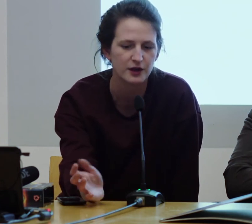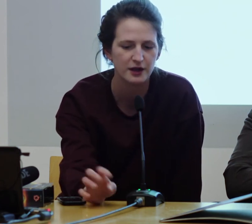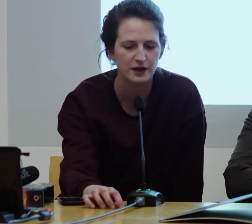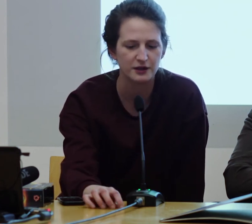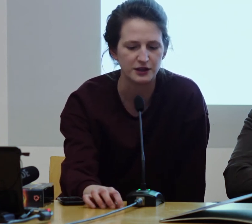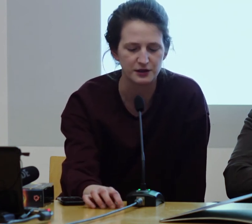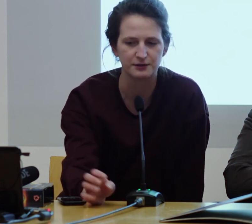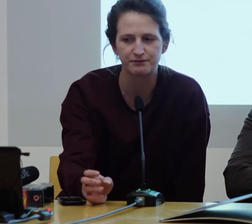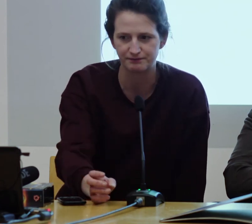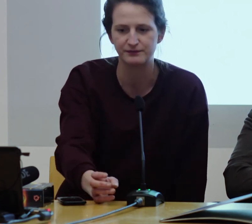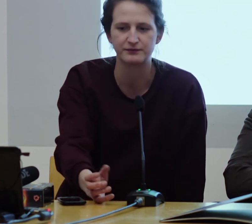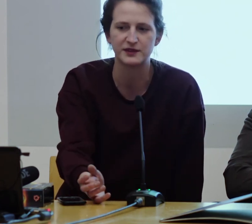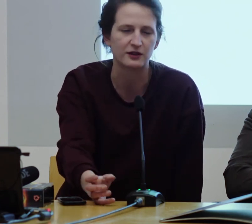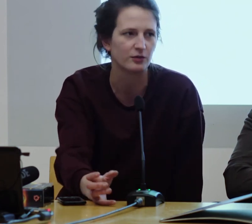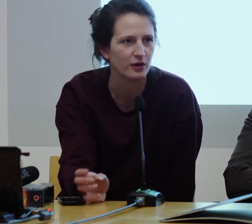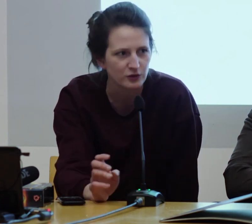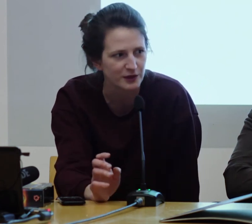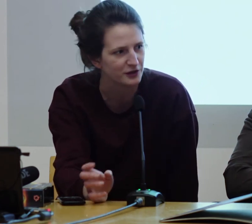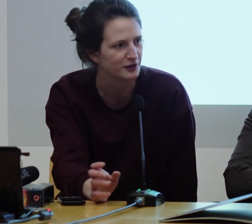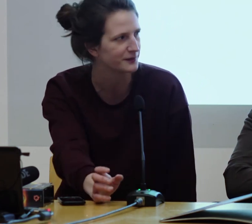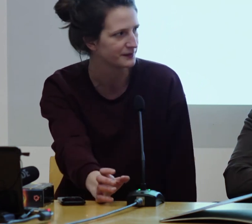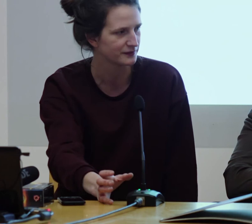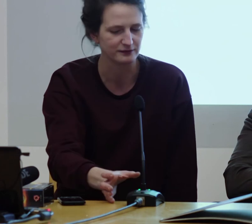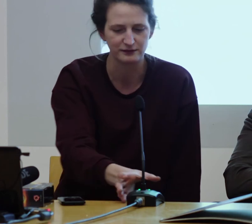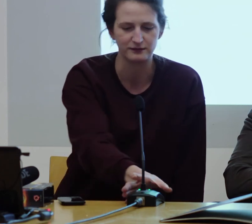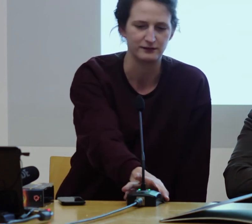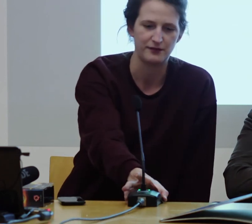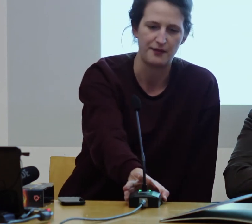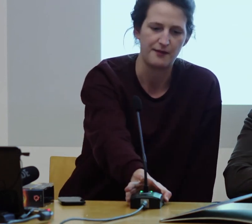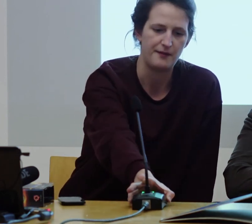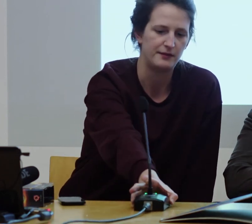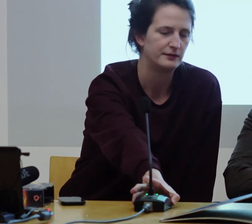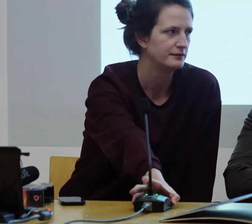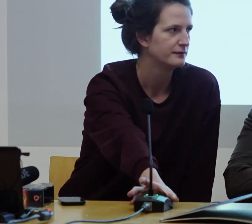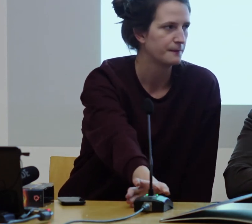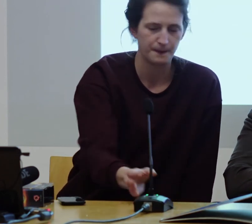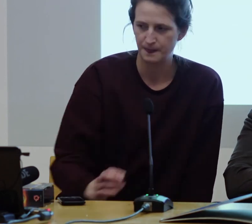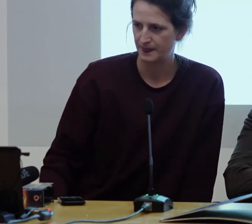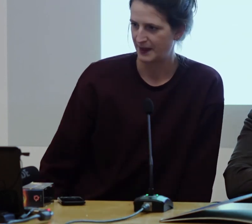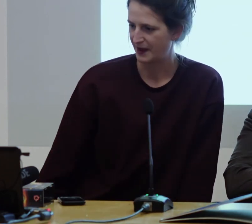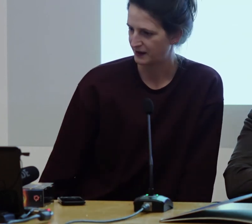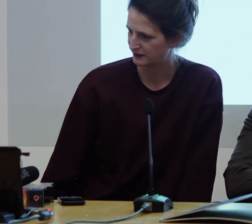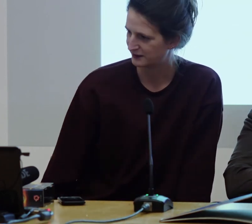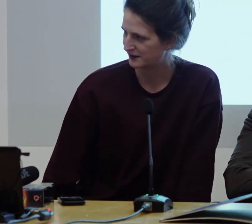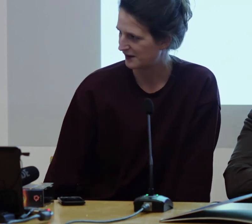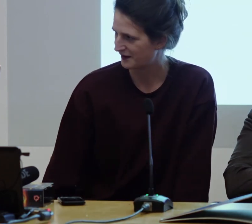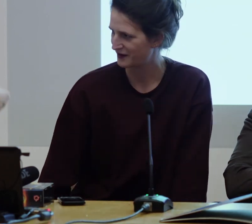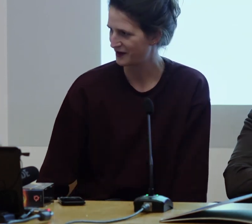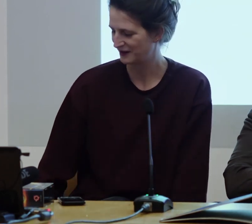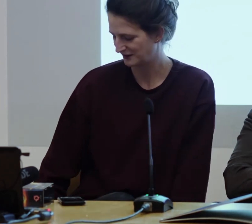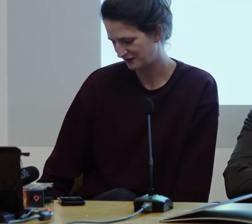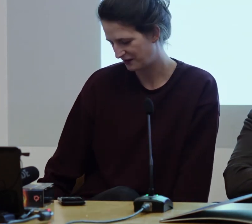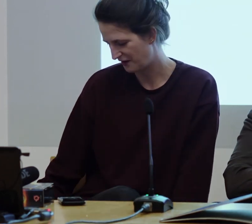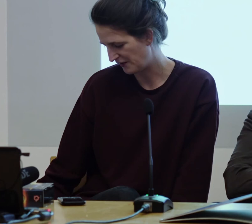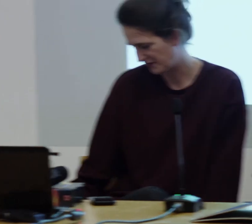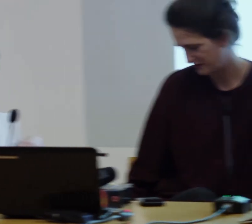jako říct, tak to bylo úspěšný. No. Možná Marek Pokorný, jestli k tomu má něco, když buduje tu instituci